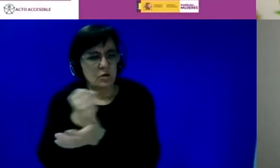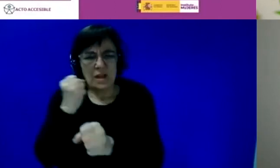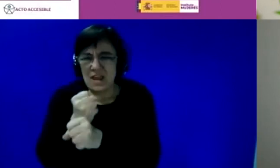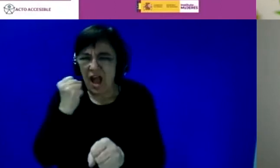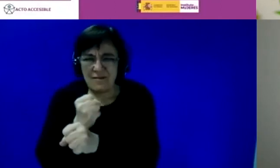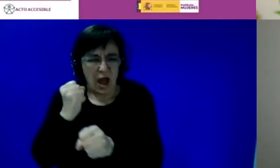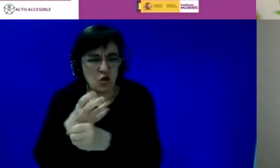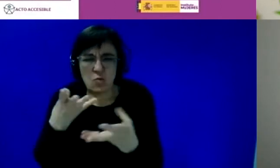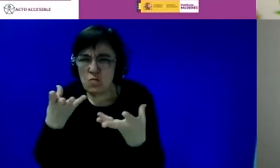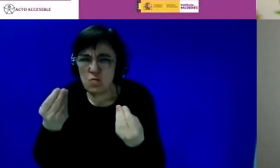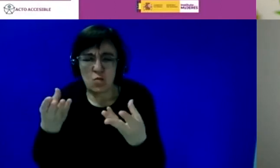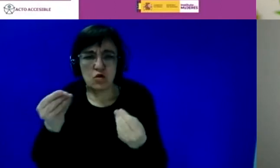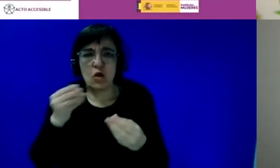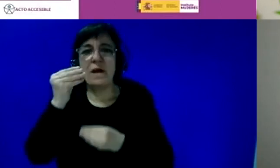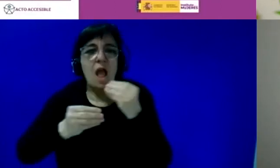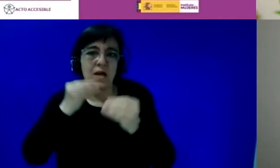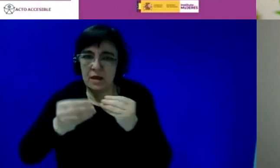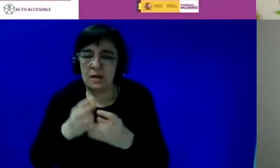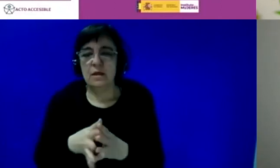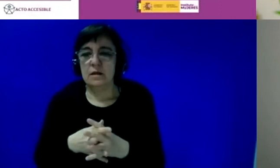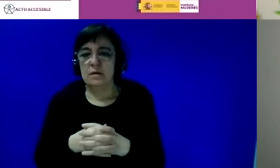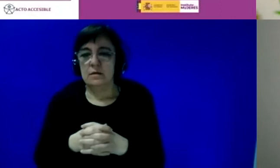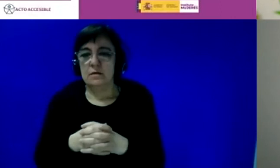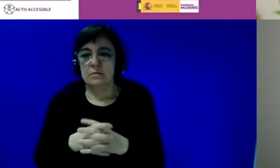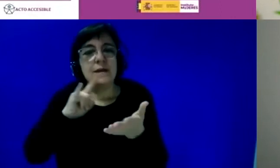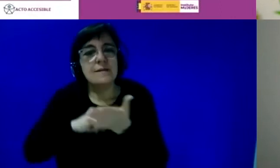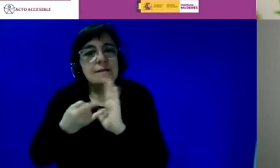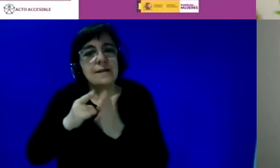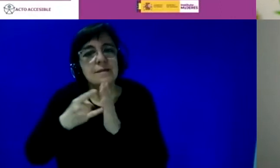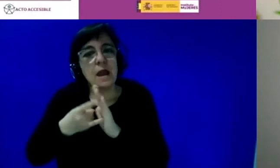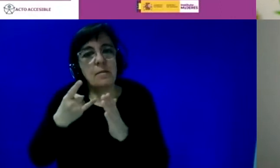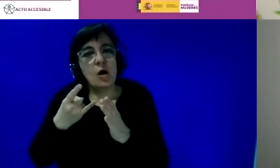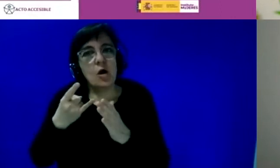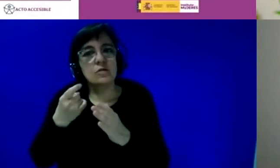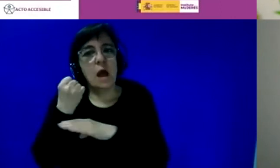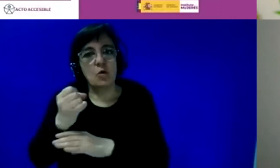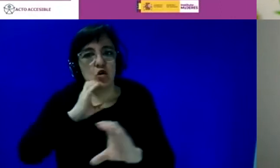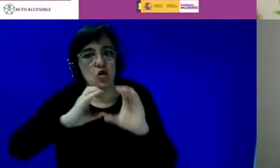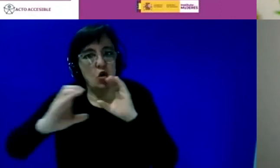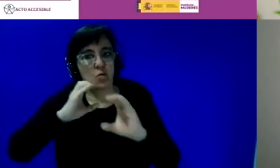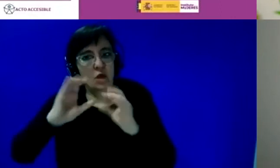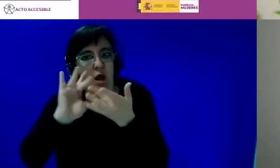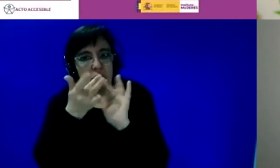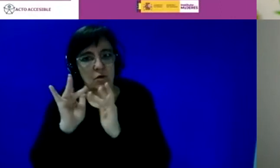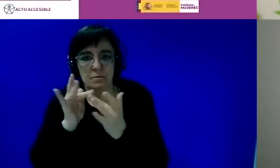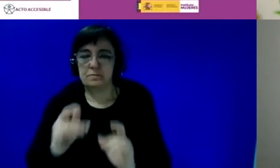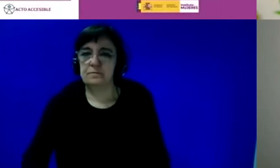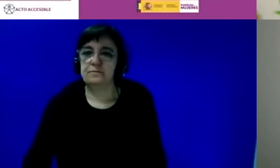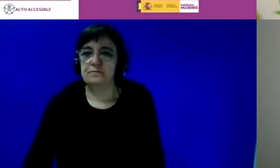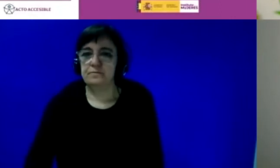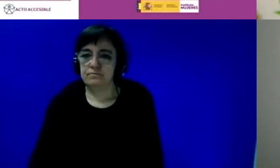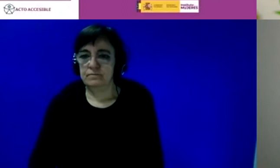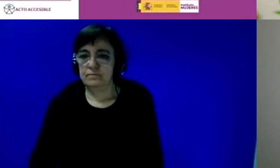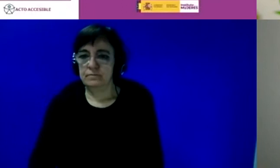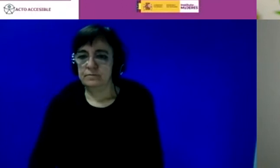transit hubs and in establishing communication. Але люди з інвалідністю, жінки, не є